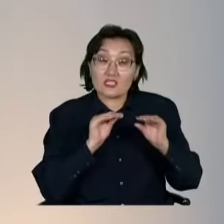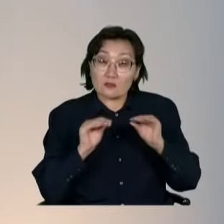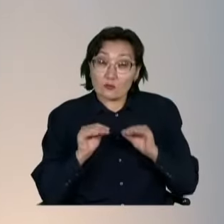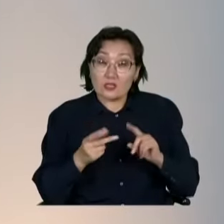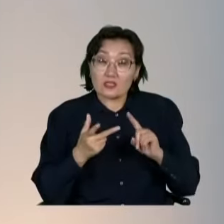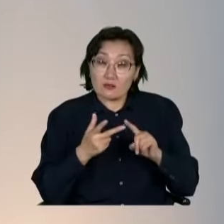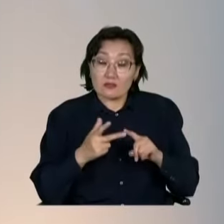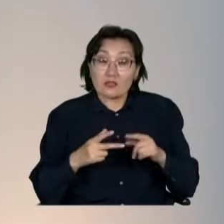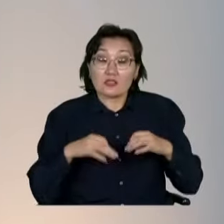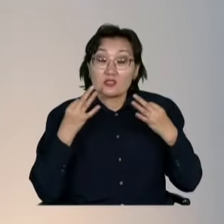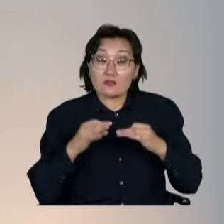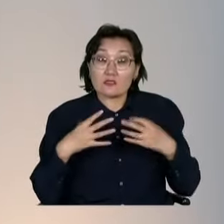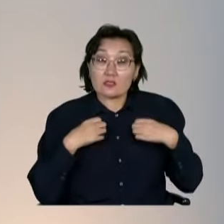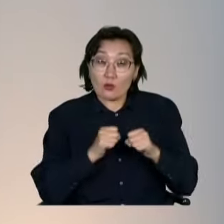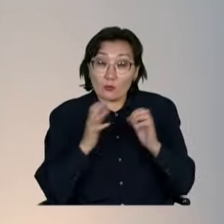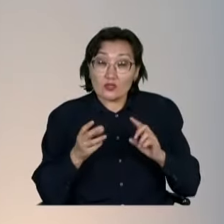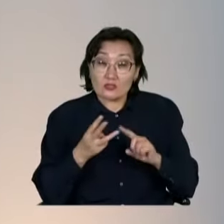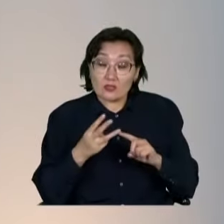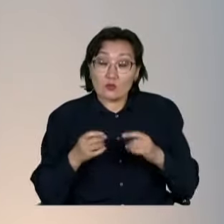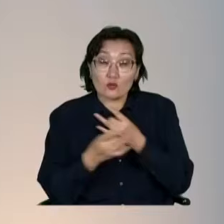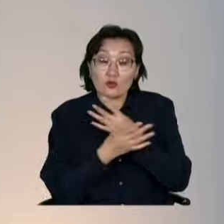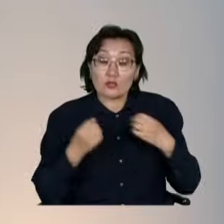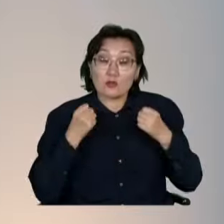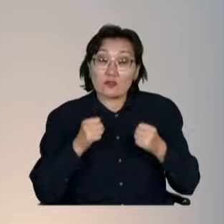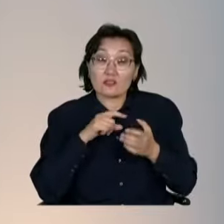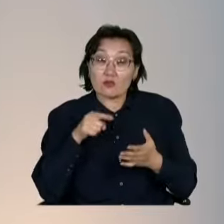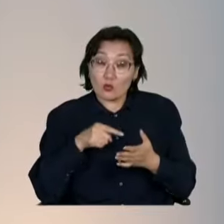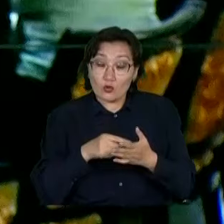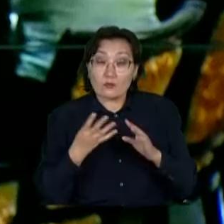это доступное здравоохранение, это культурный спортивный город.